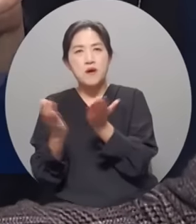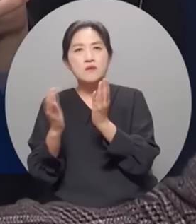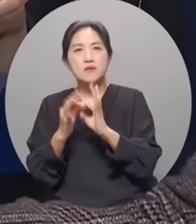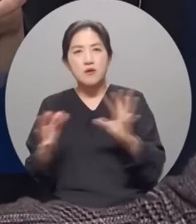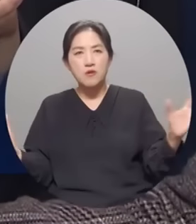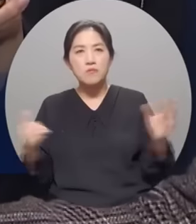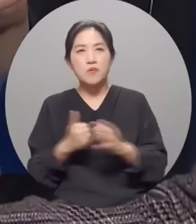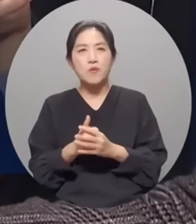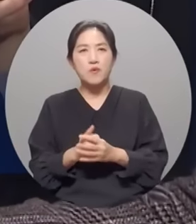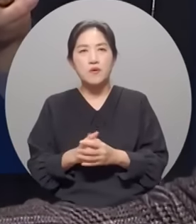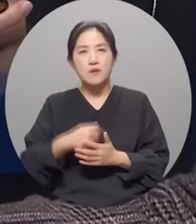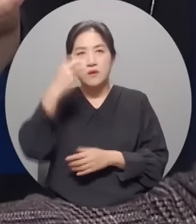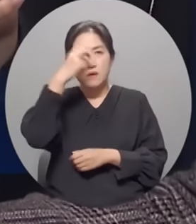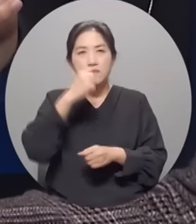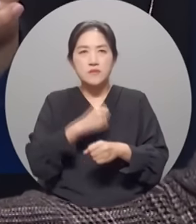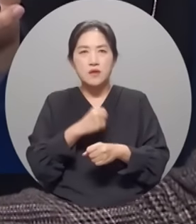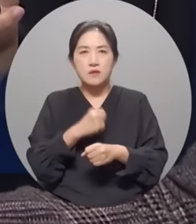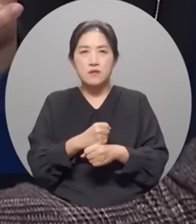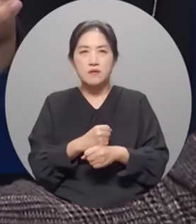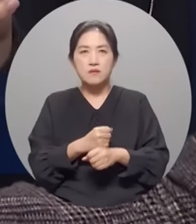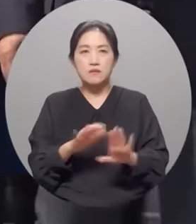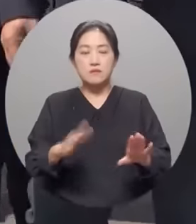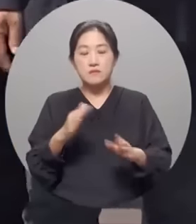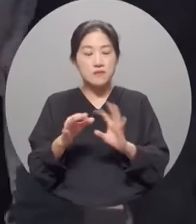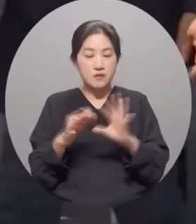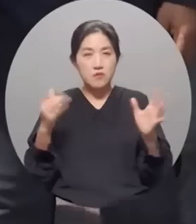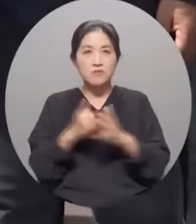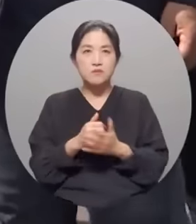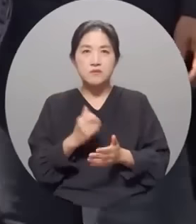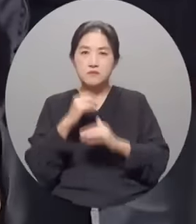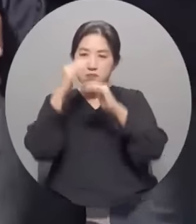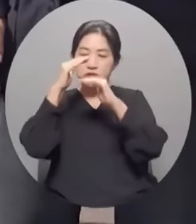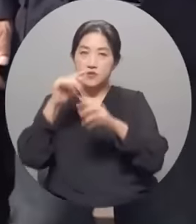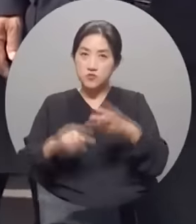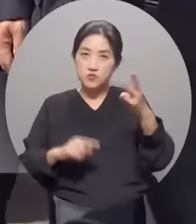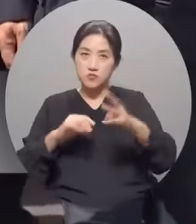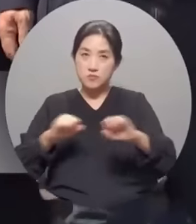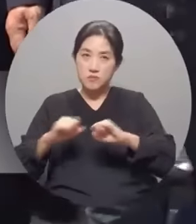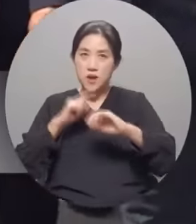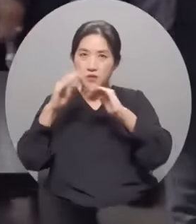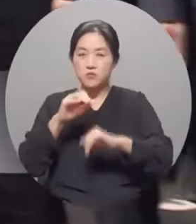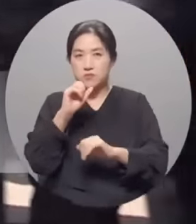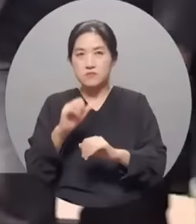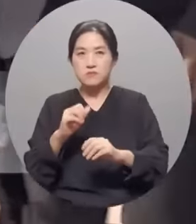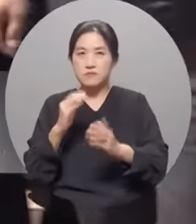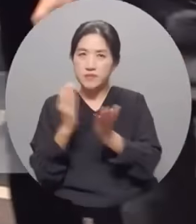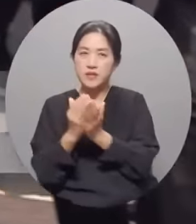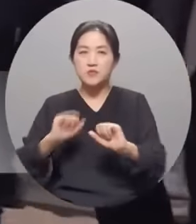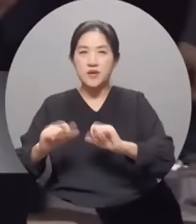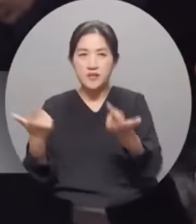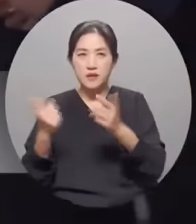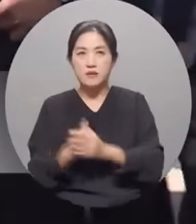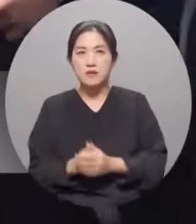떠나서 그건 적절한 그런 행동은 아니었다. 저는. 더불어민주당 이재명 대표는 있을 수 없는 심각한 상황이라고